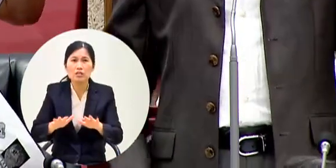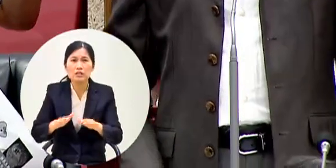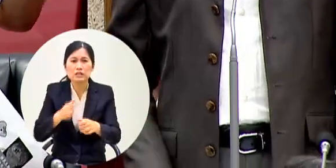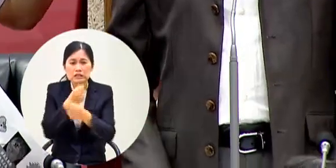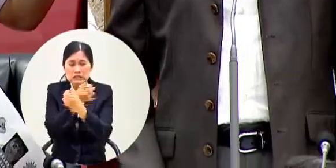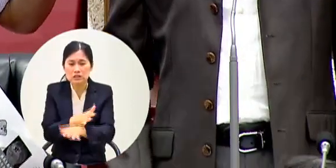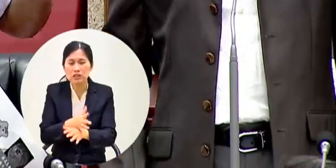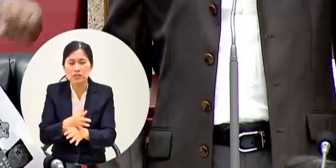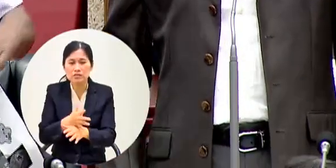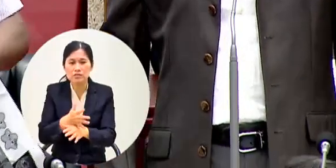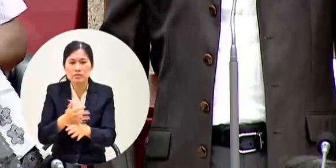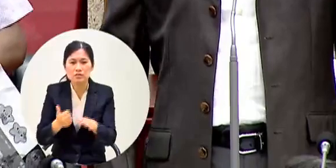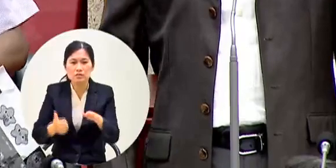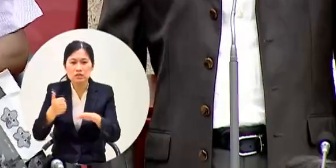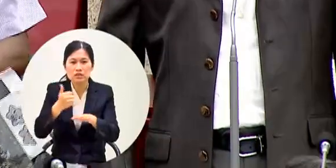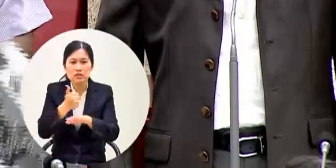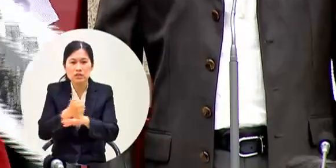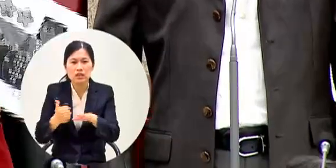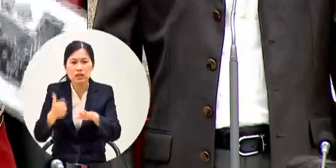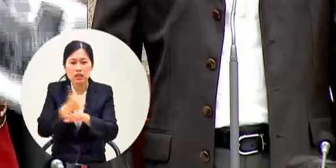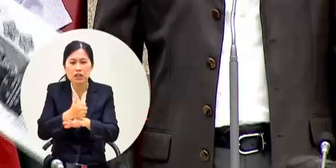局底下的水利会，